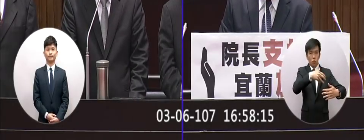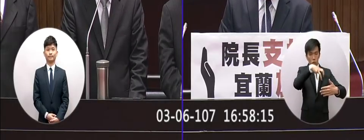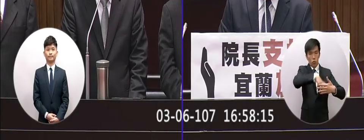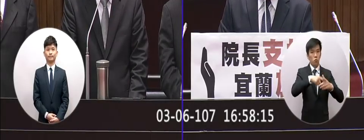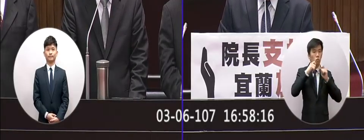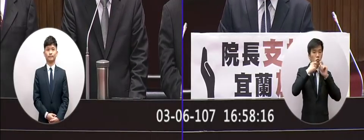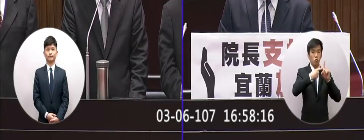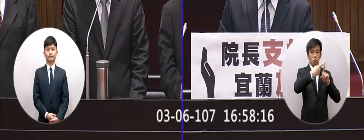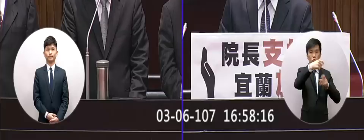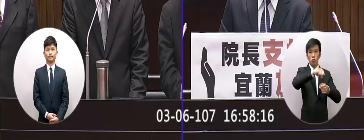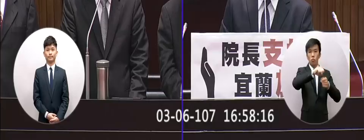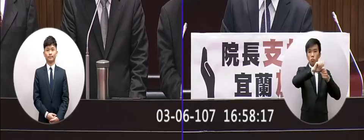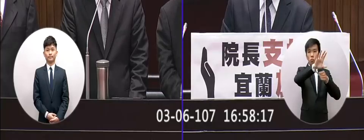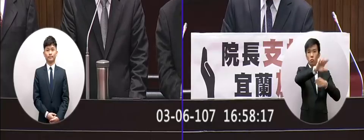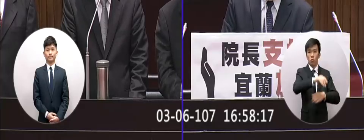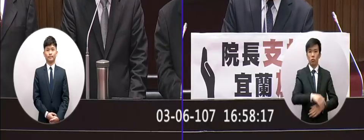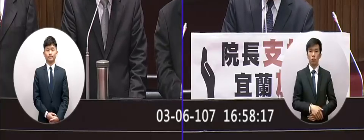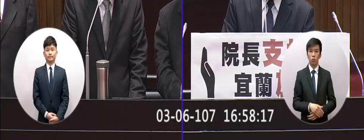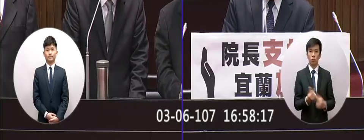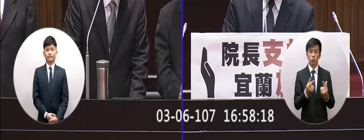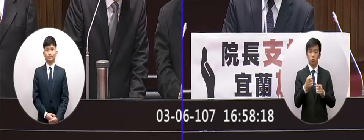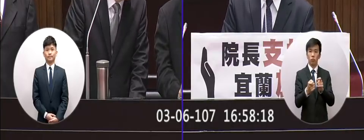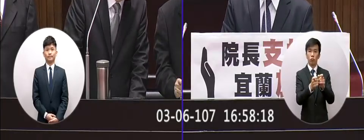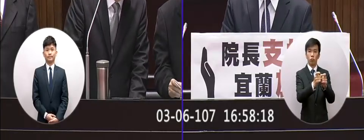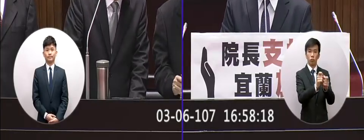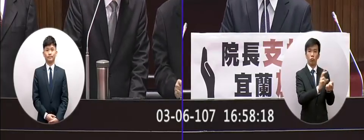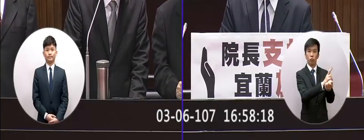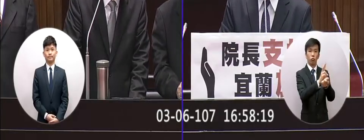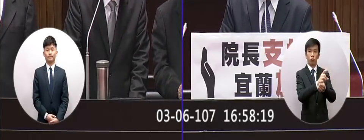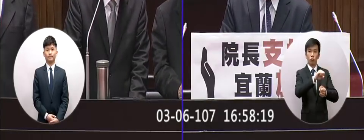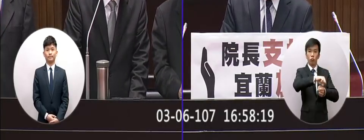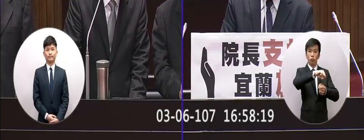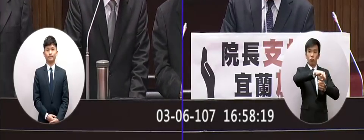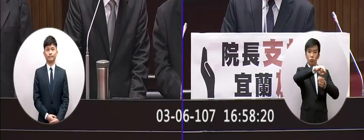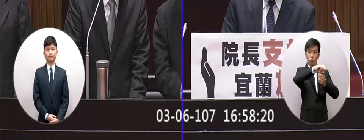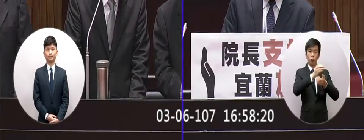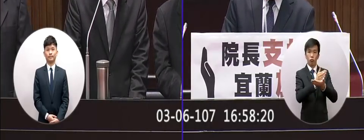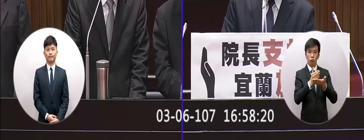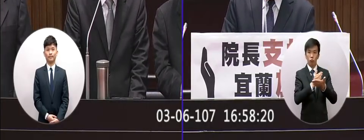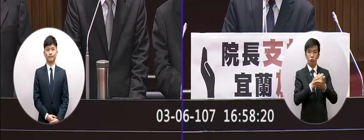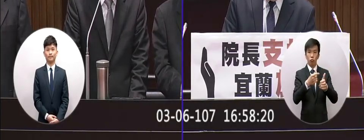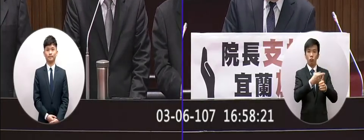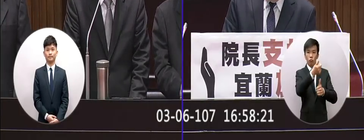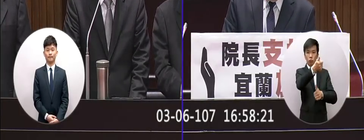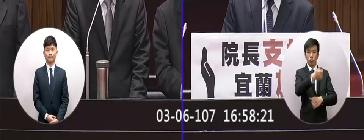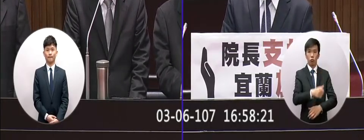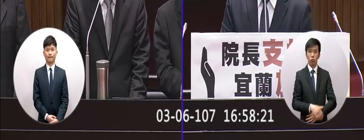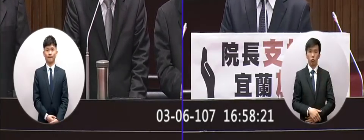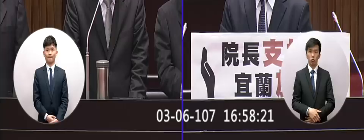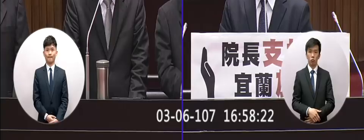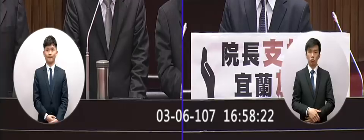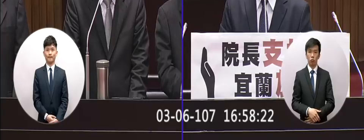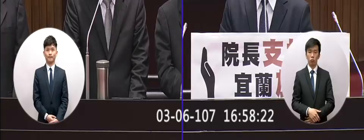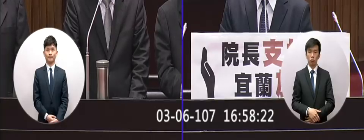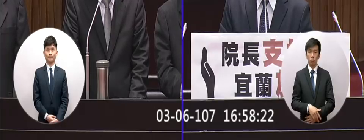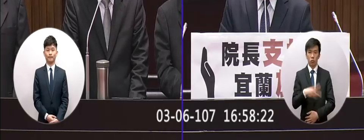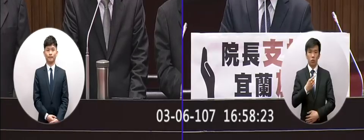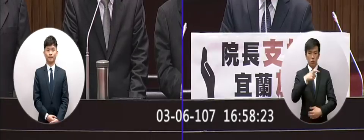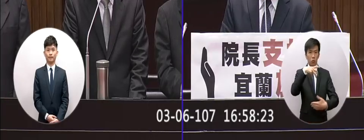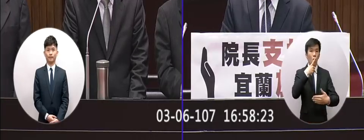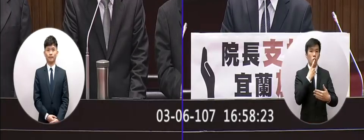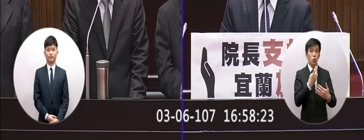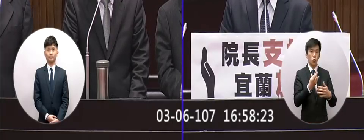总变化的一个量哈，也就达到平氧的上限。那还有藻类总数平